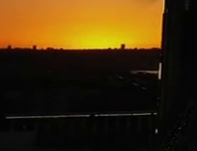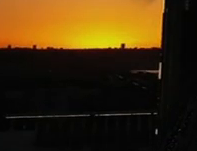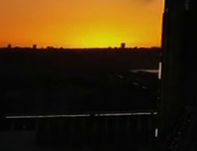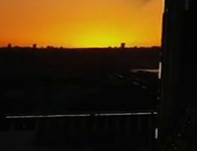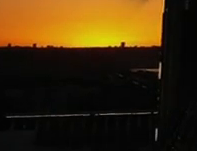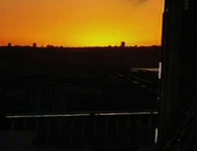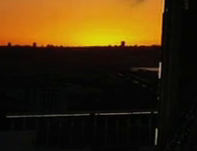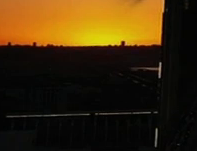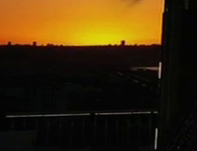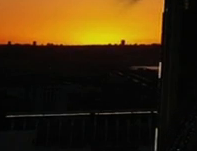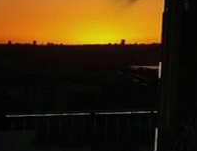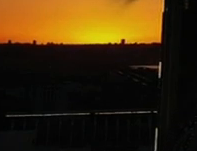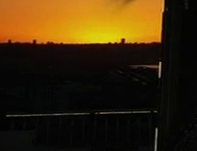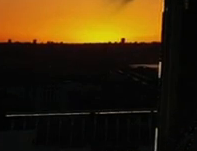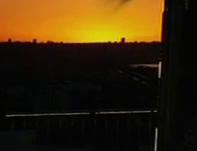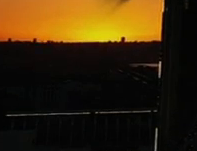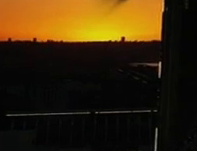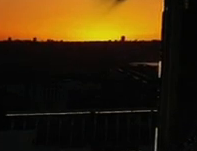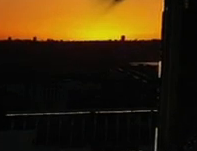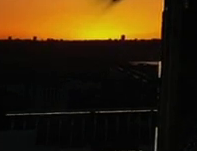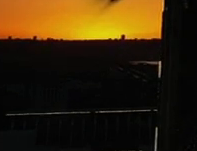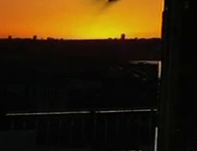أشهد أن محمد رسول